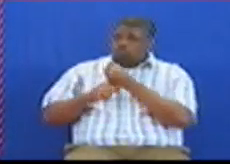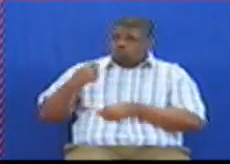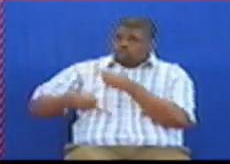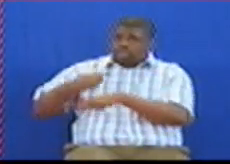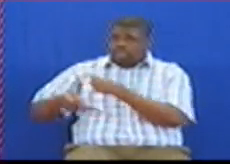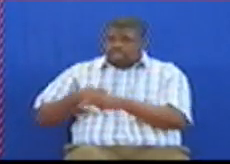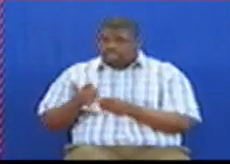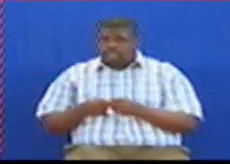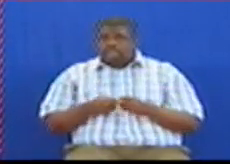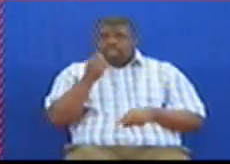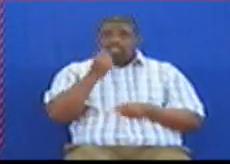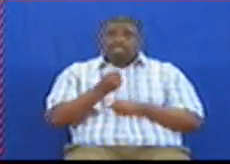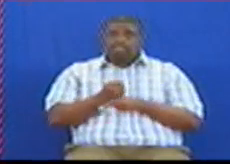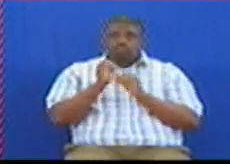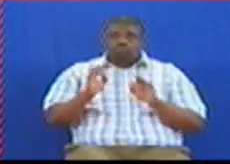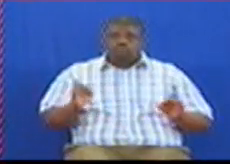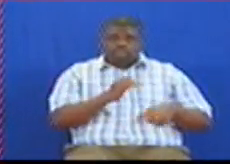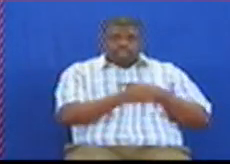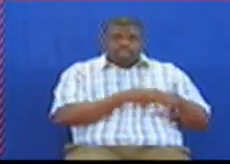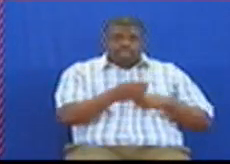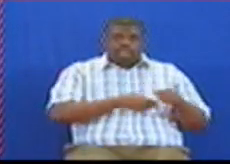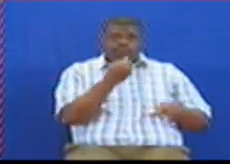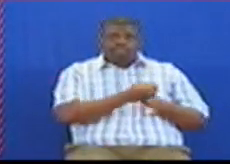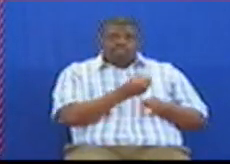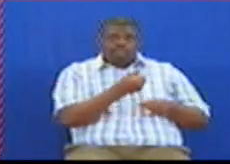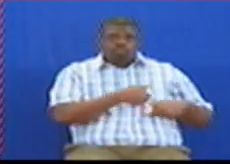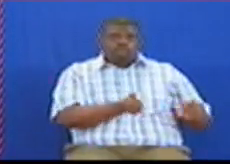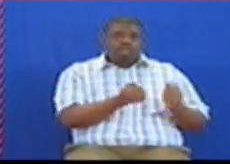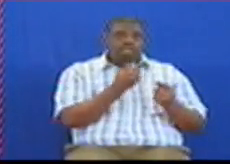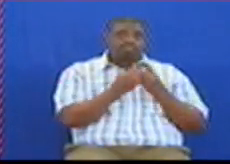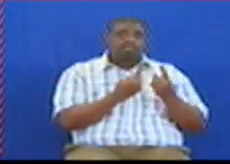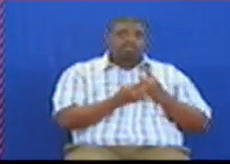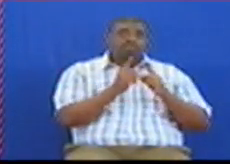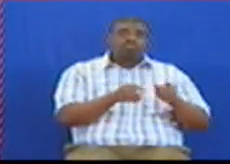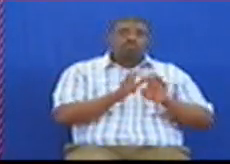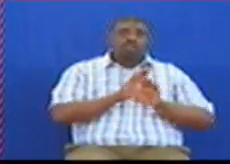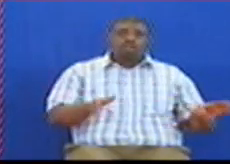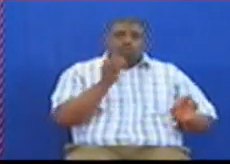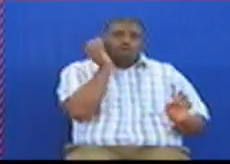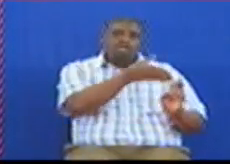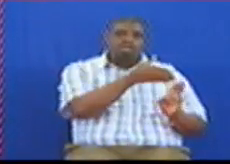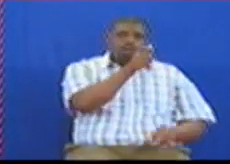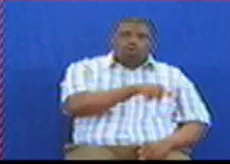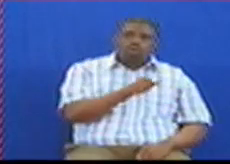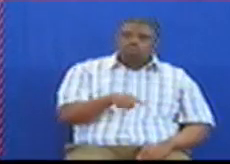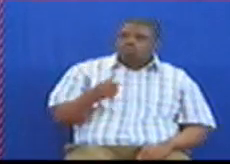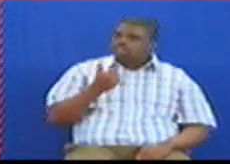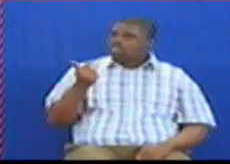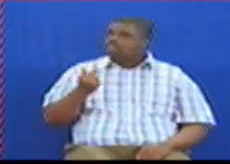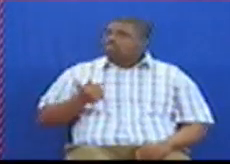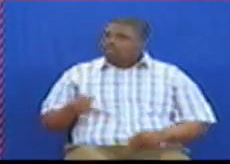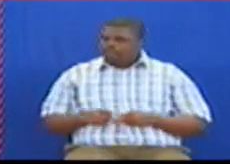ajili aendeleze kazi nzuri ambayo anaifanya na ambayo yeye mwenyewe amesema yuko tayari kwa ajili ya Watanzania. Lakini Mheshimiwa